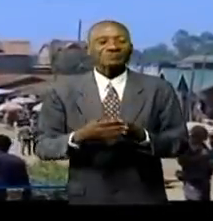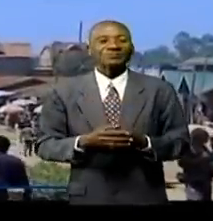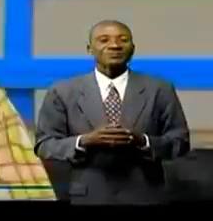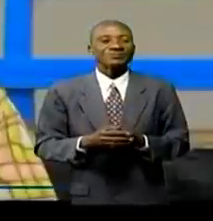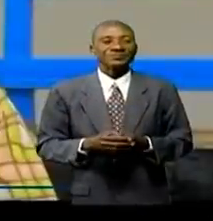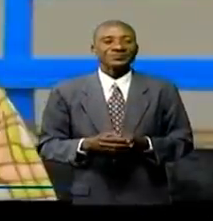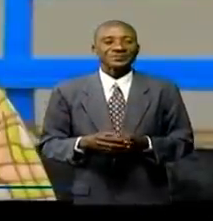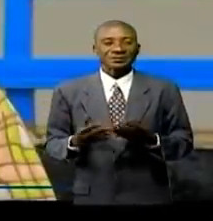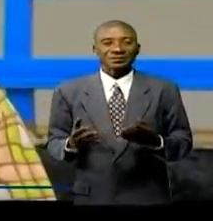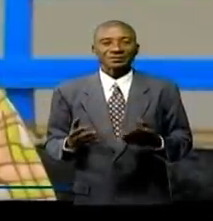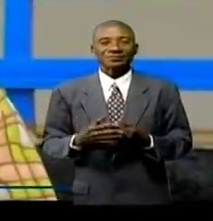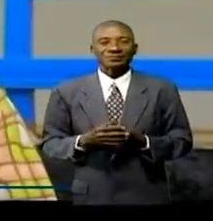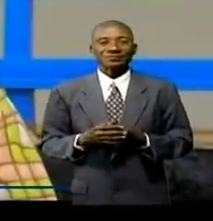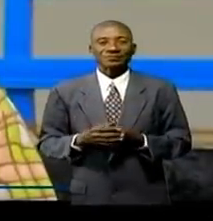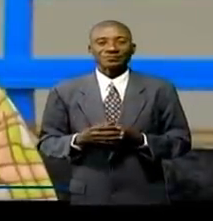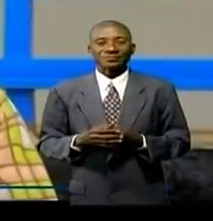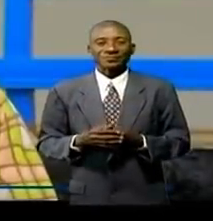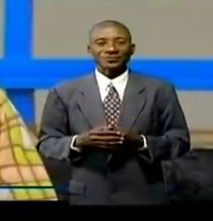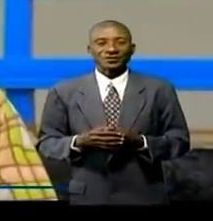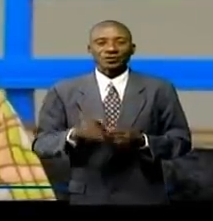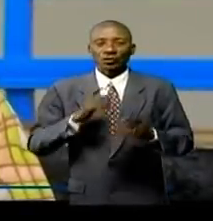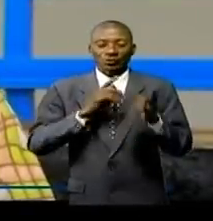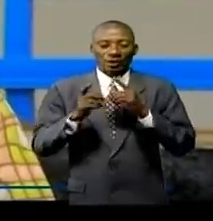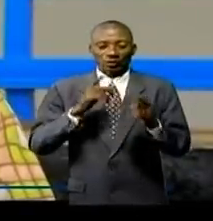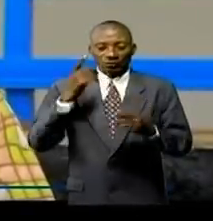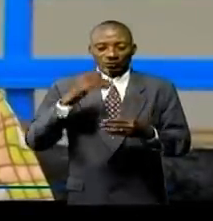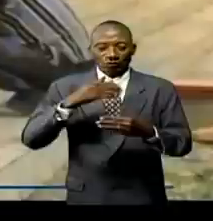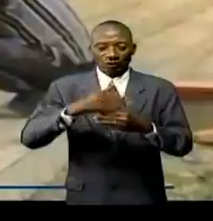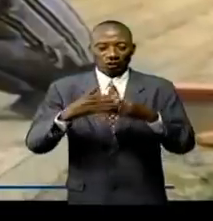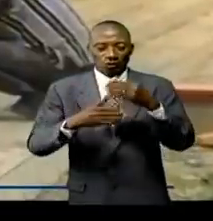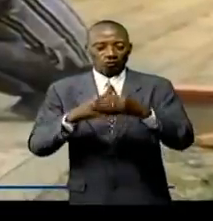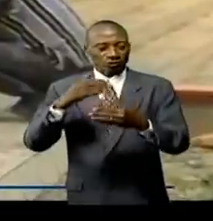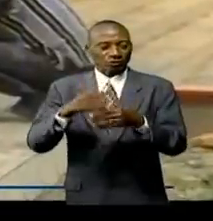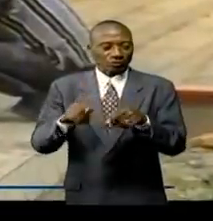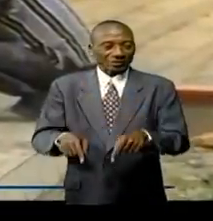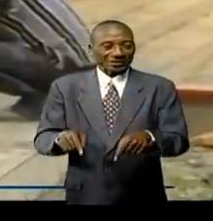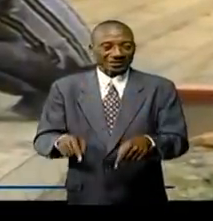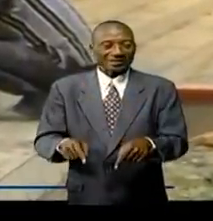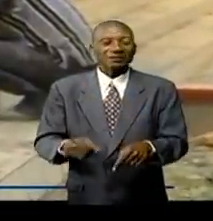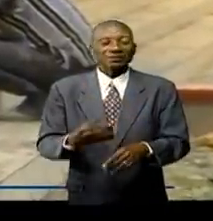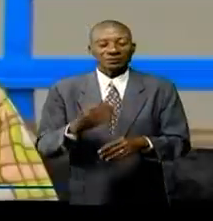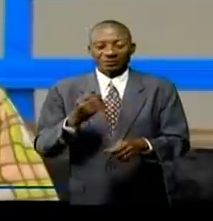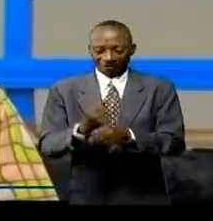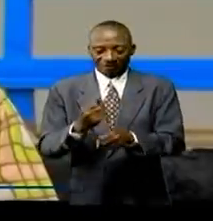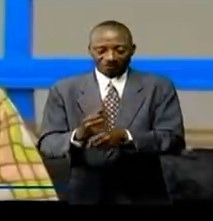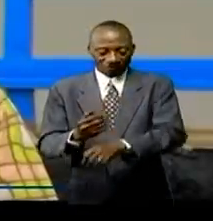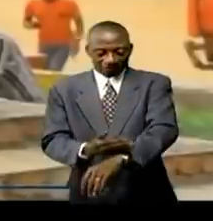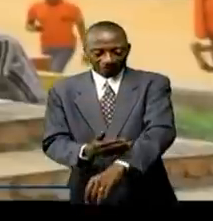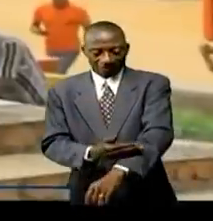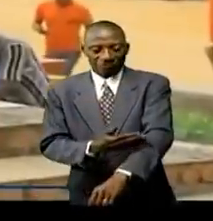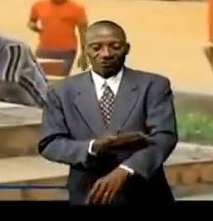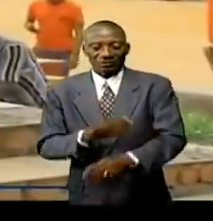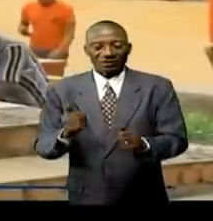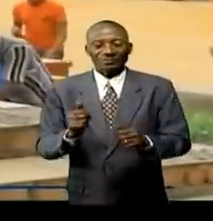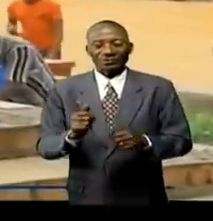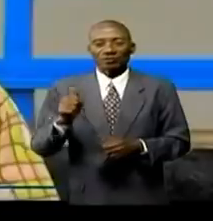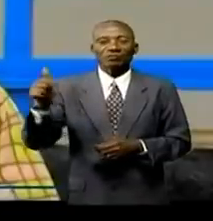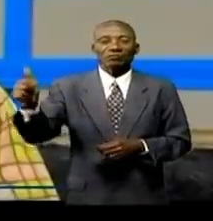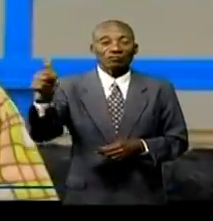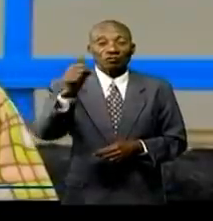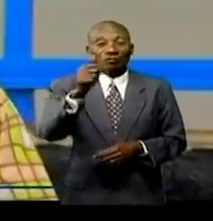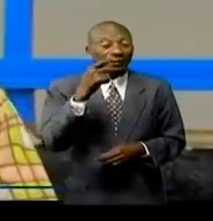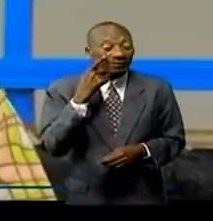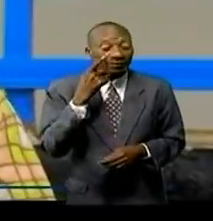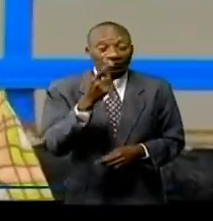de son chef. Les travaux de la construction de notre tribune ici, ça évolue très bien. Tel que vous-même vous avez vu, nous sommes